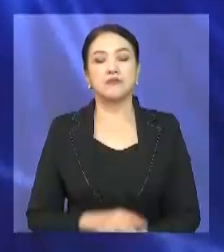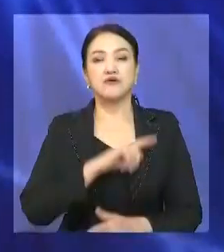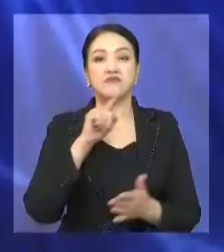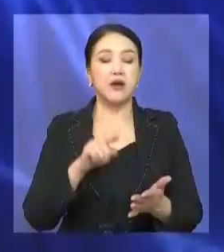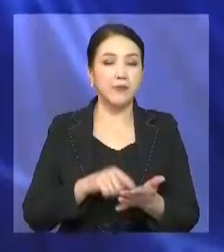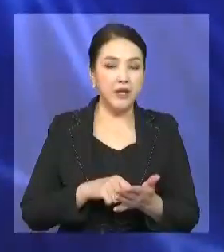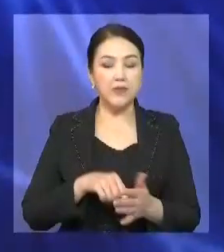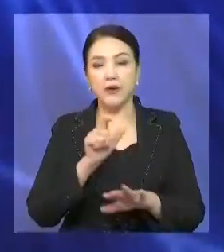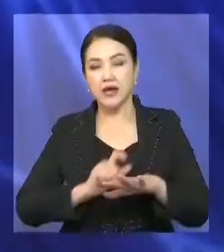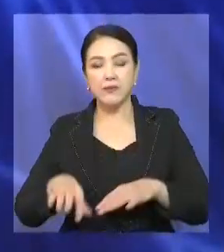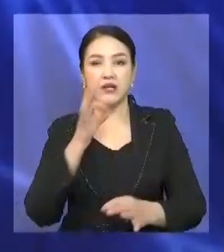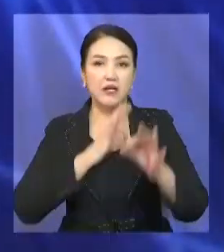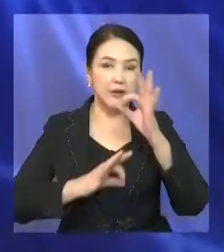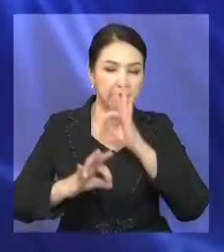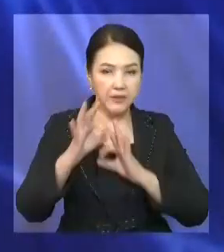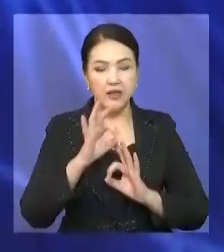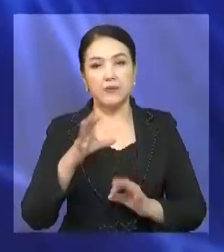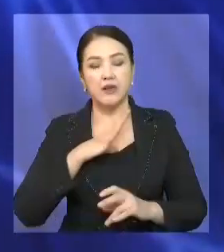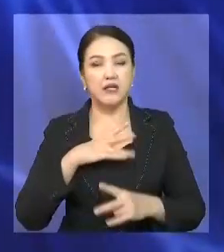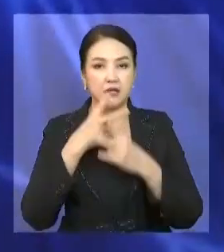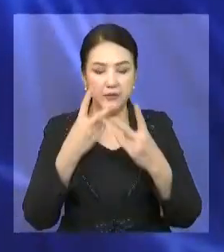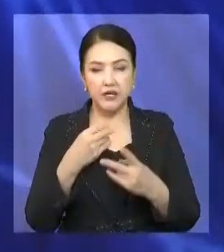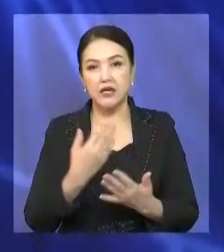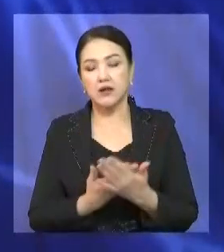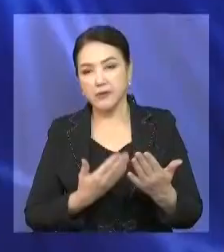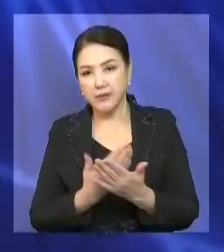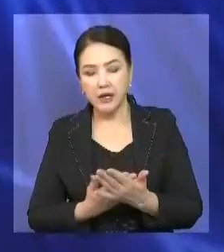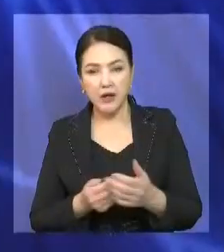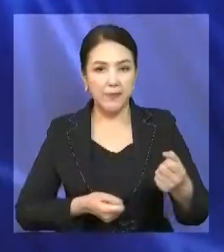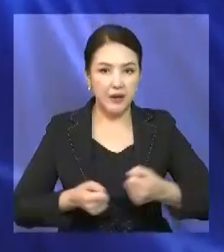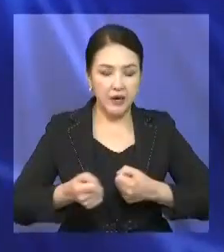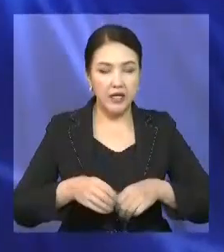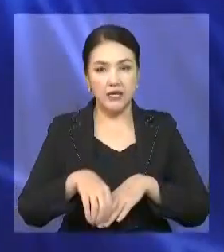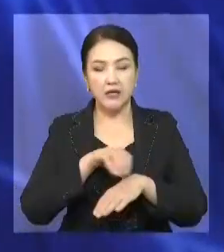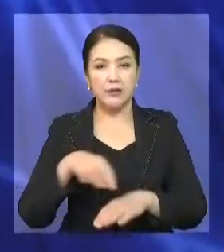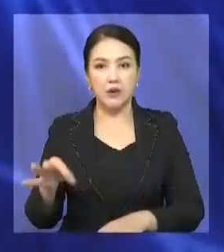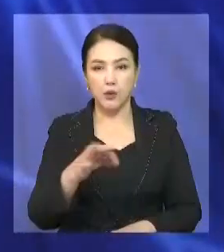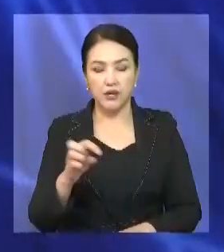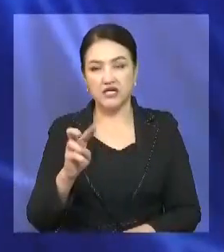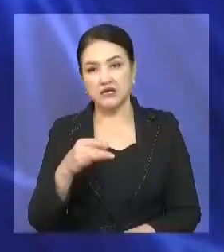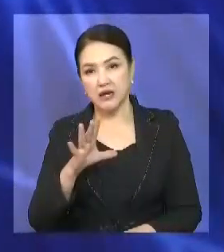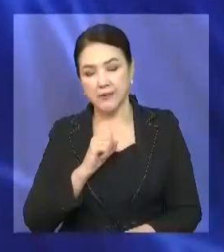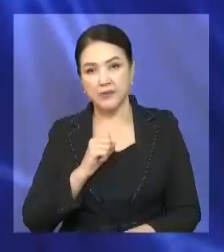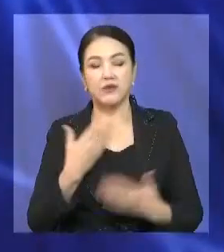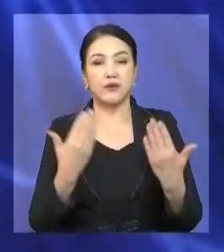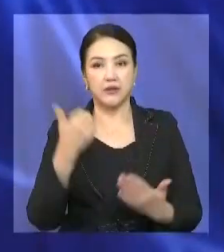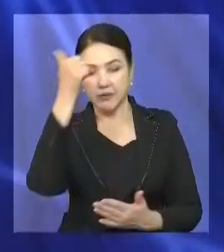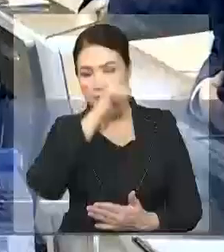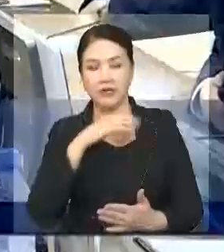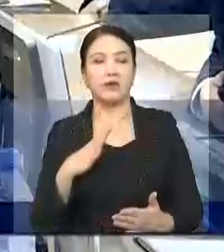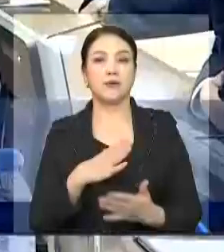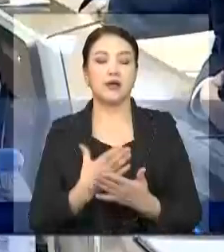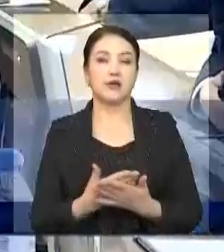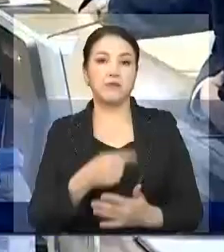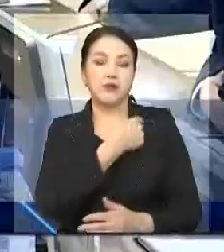Вопрос обеспечения населения лекарственными средствами был рассмотрен на аппаратном совещании под председательством акима области Асхата Шахарова. На текущий год фондом